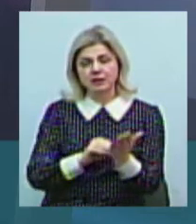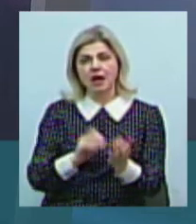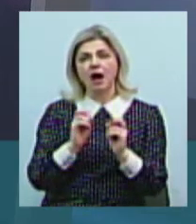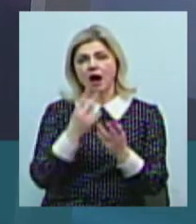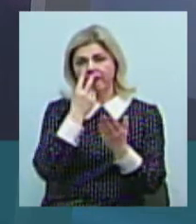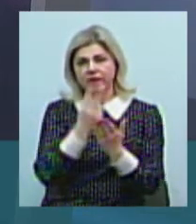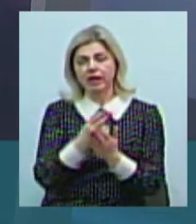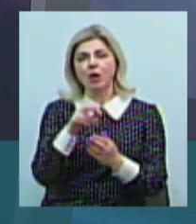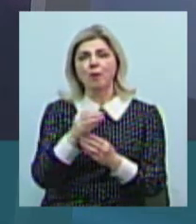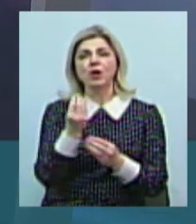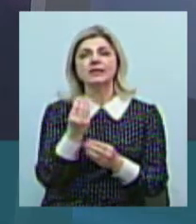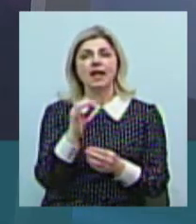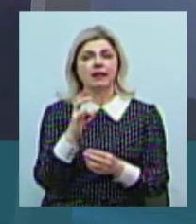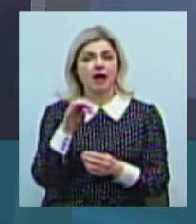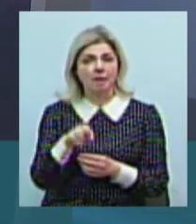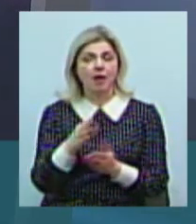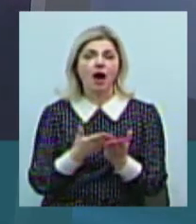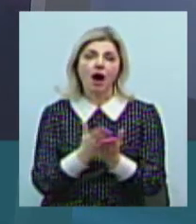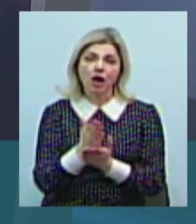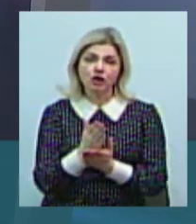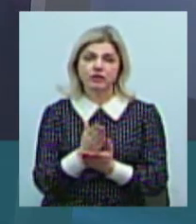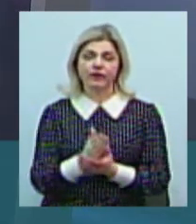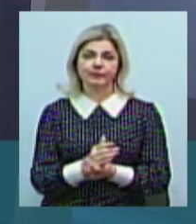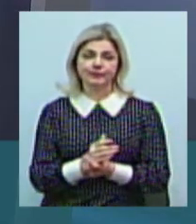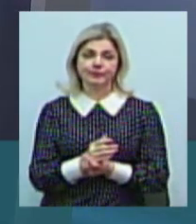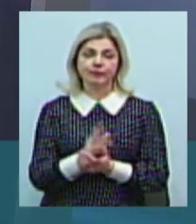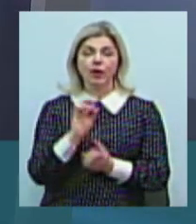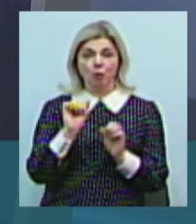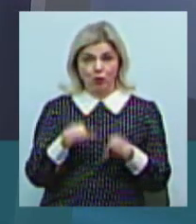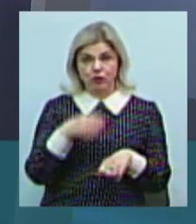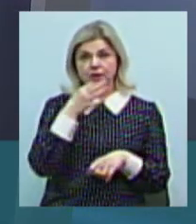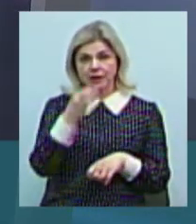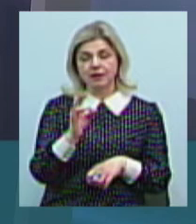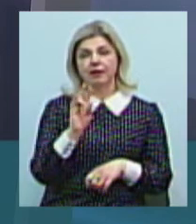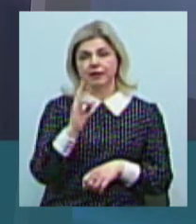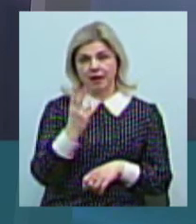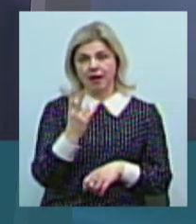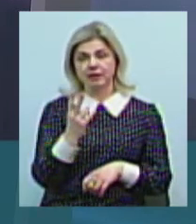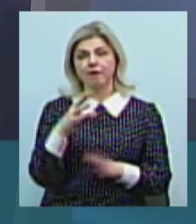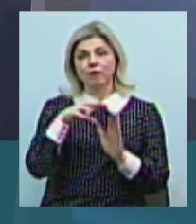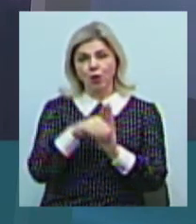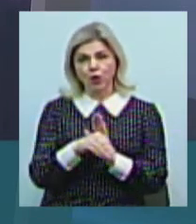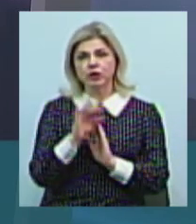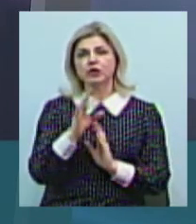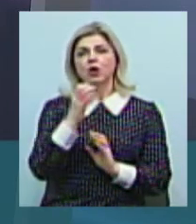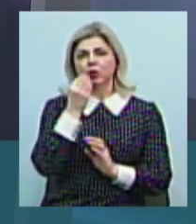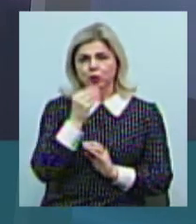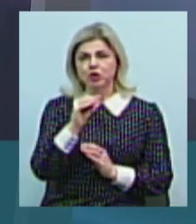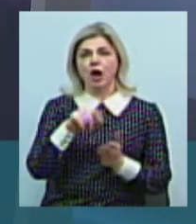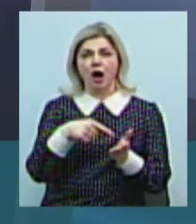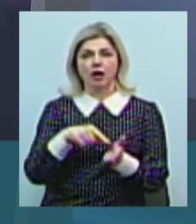параметрам цены качество. Вот можно сказать, что Миколаїв, он входит в число лучших